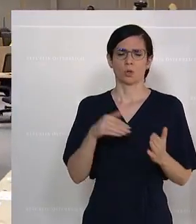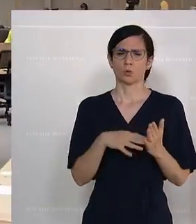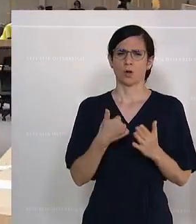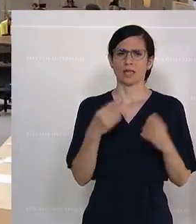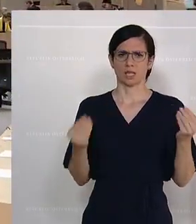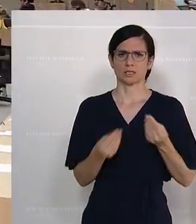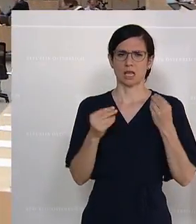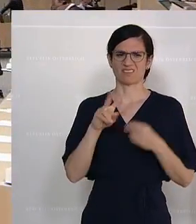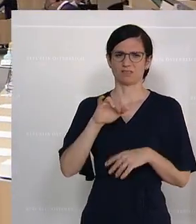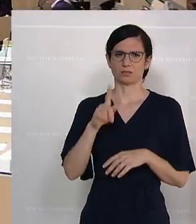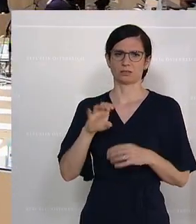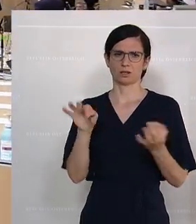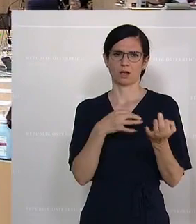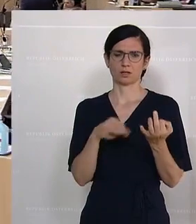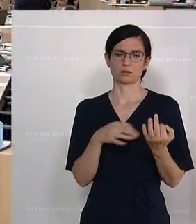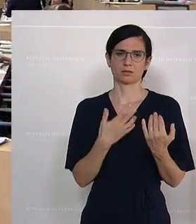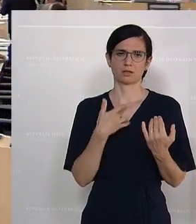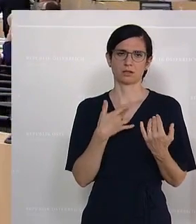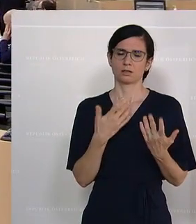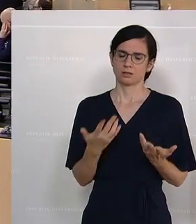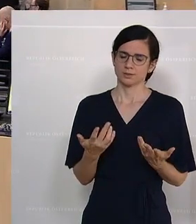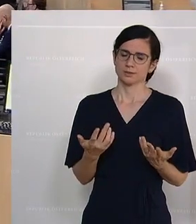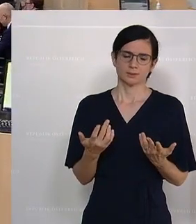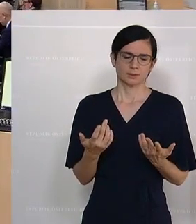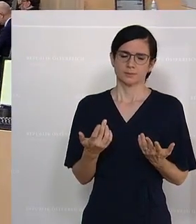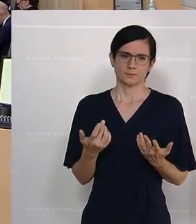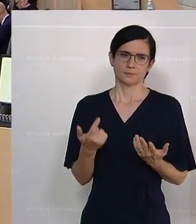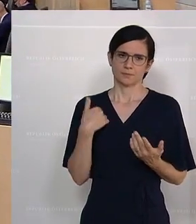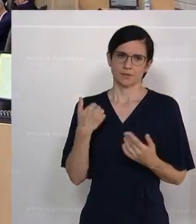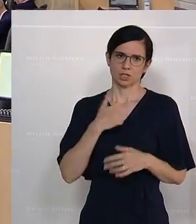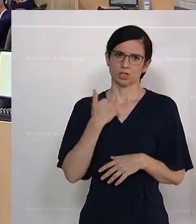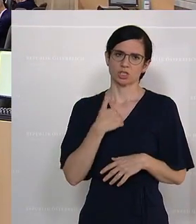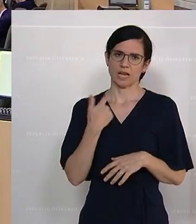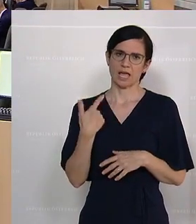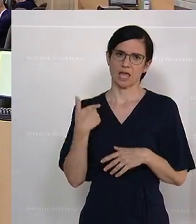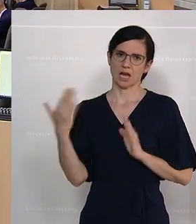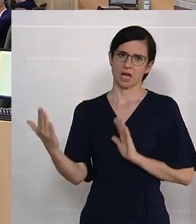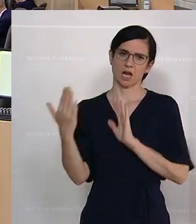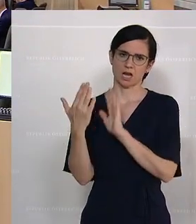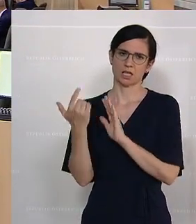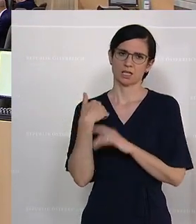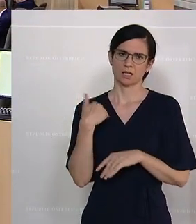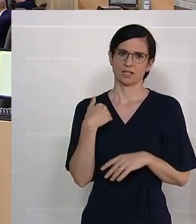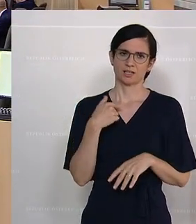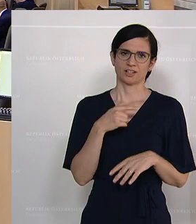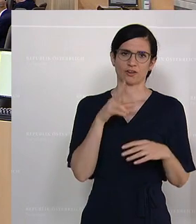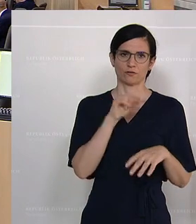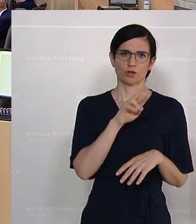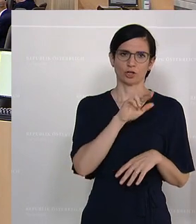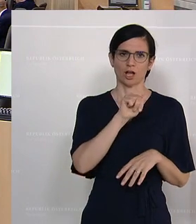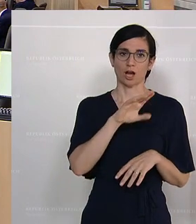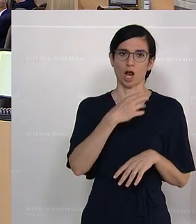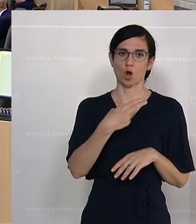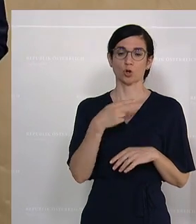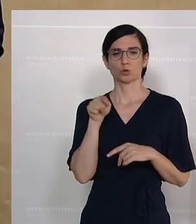vizekanzler es war immer als steirer von stadt zu stadt früher gesagt von rauch zur jetzt gehe von steyr zu